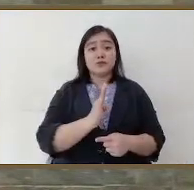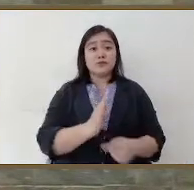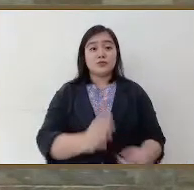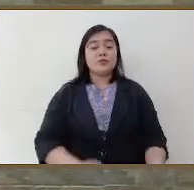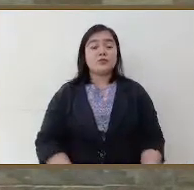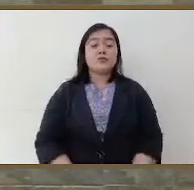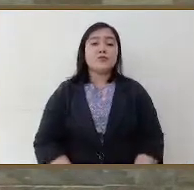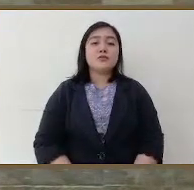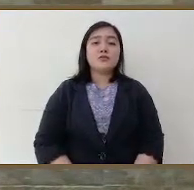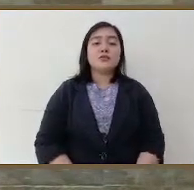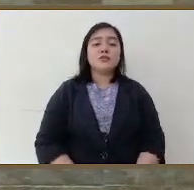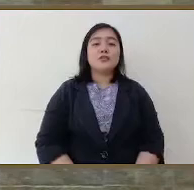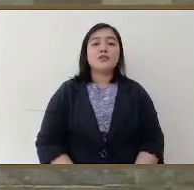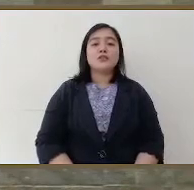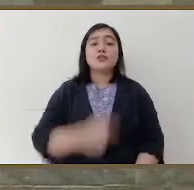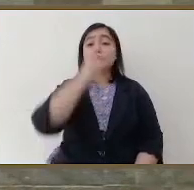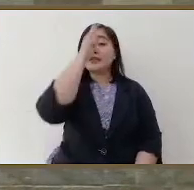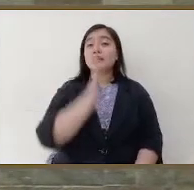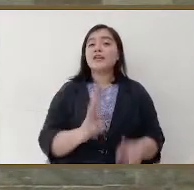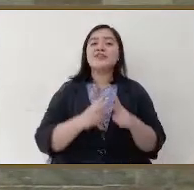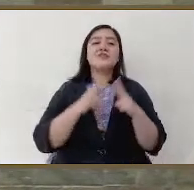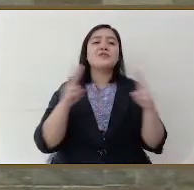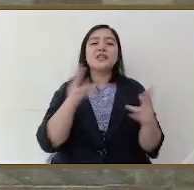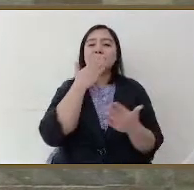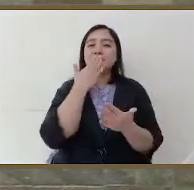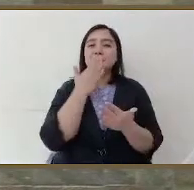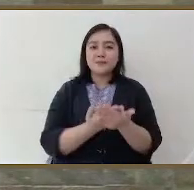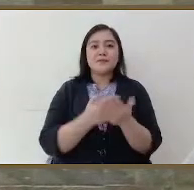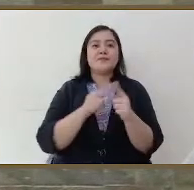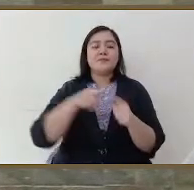God is so good to us. Amen.